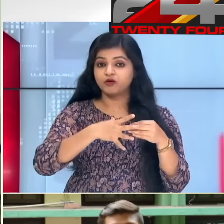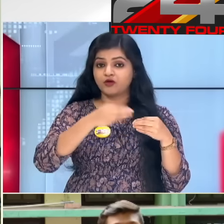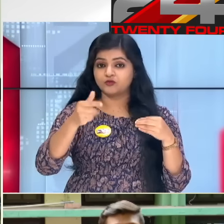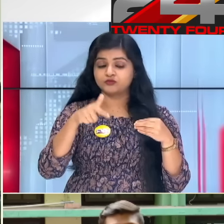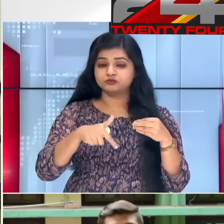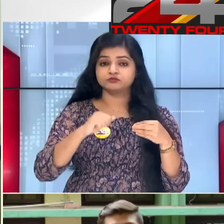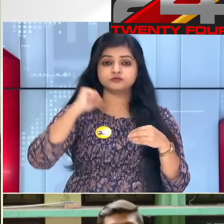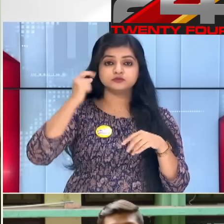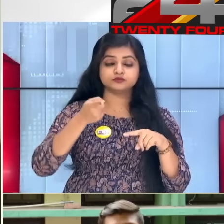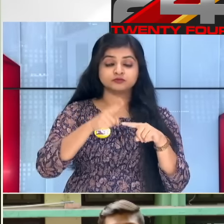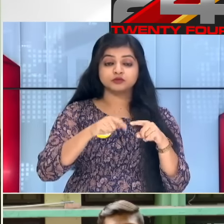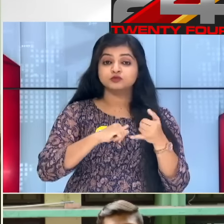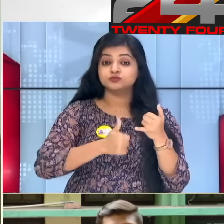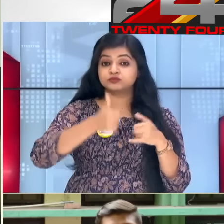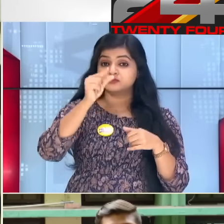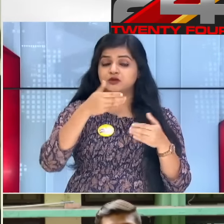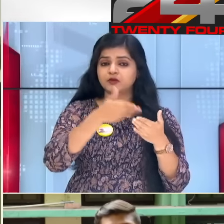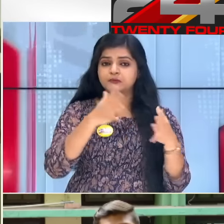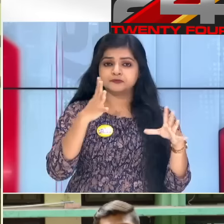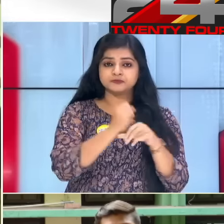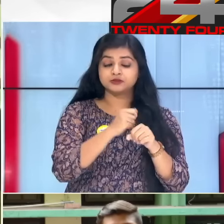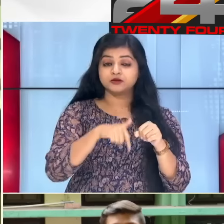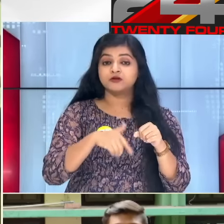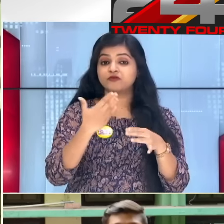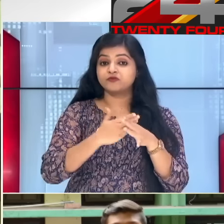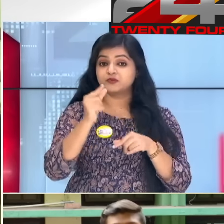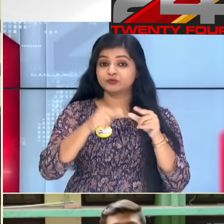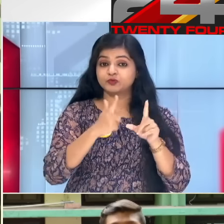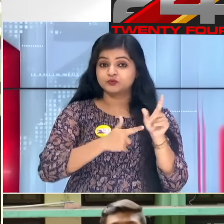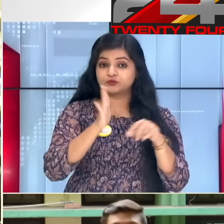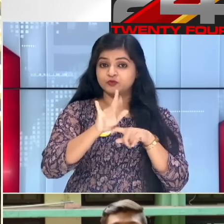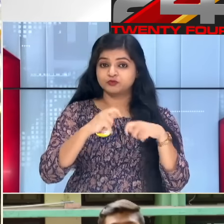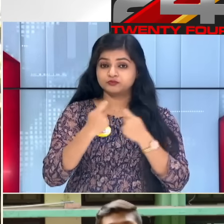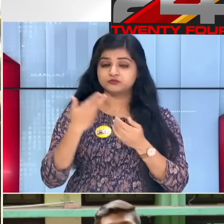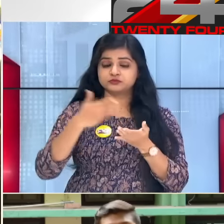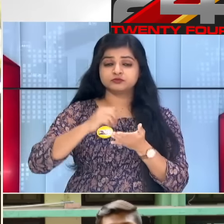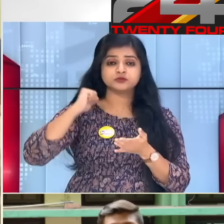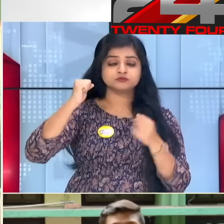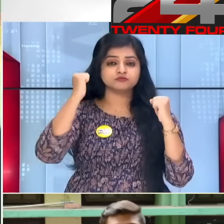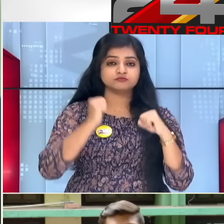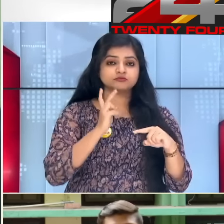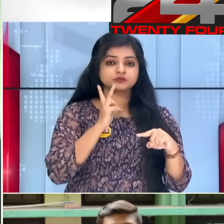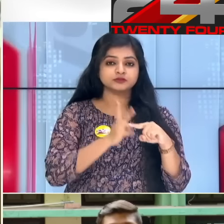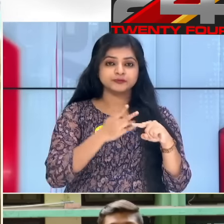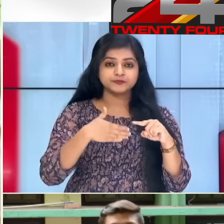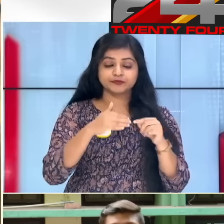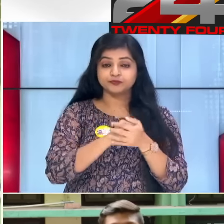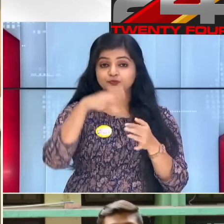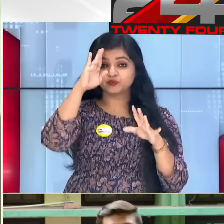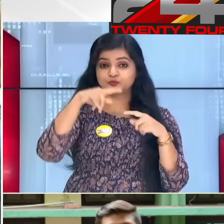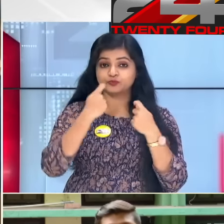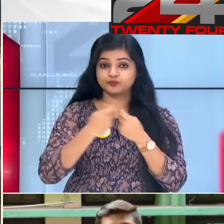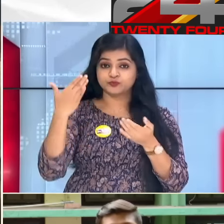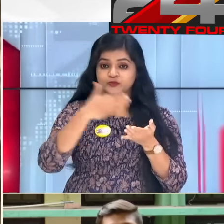മുന്നിലേക്ക് എത്തിയത് സൂപ്രണ്ട് അവിടെ ഇല്ലായിരുന്നു തുടർന്ന് ഈ പ്രവർത്തകർ ഈ ഓഫീസിനു മുന്നിൽ കുത്തിയിരുന്ന് പ്രതിഷേധിക്കുന്ന ഒരു സാഹചര്യമുണ്ടായി പിന്നാലെ പോലീസ് എത്തി ഈ